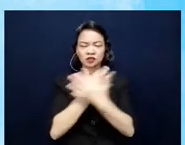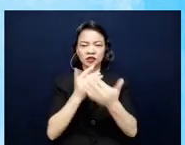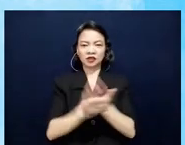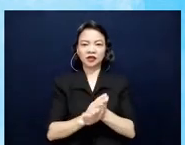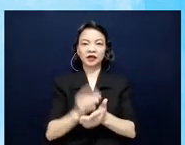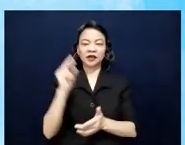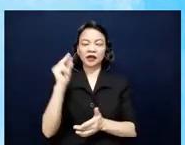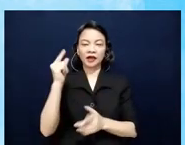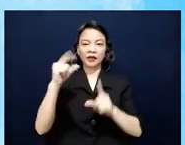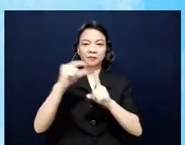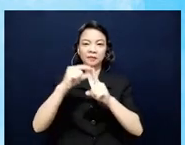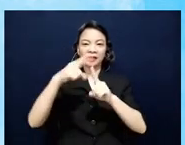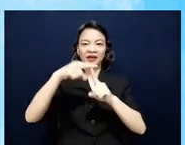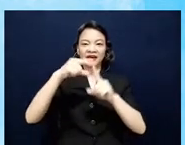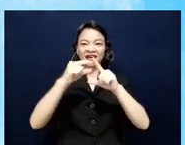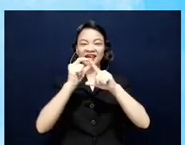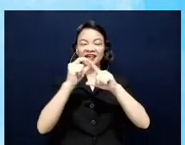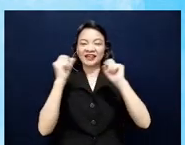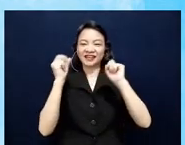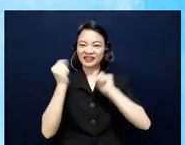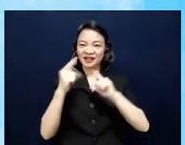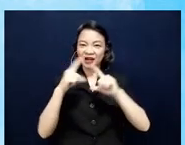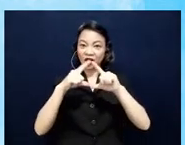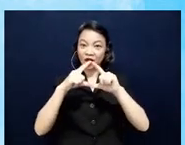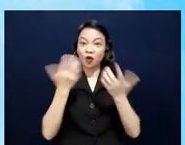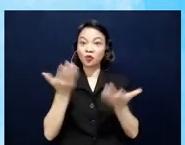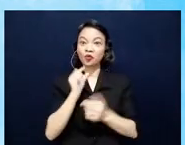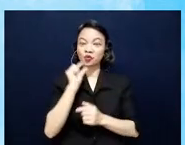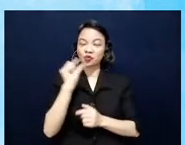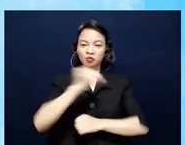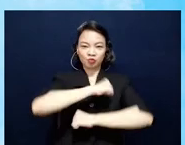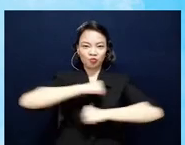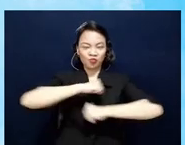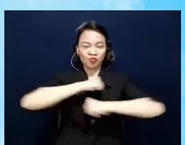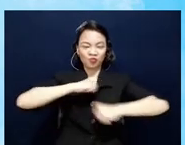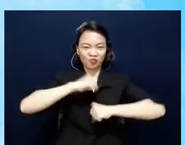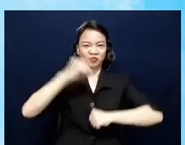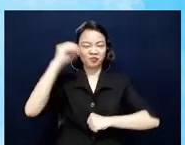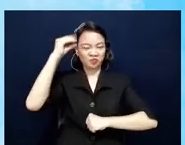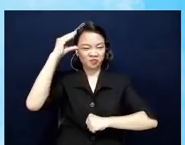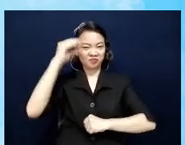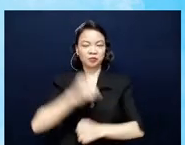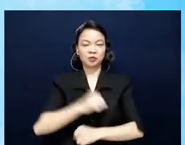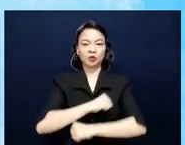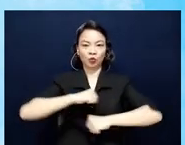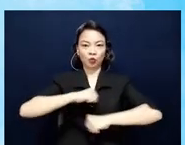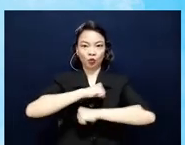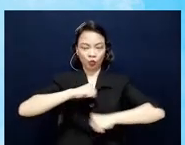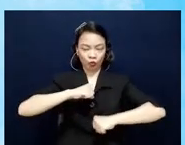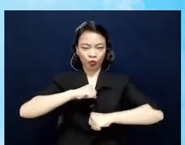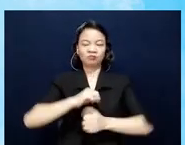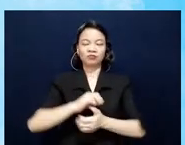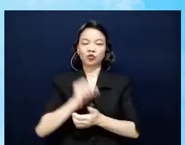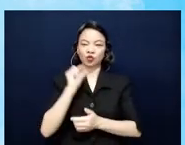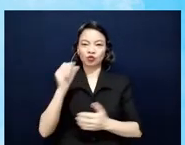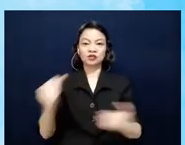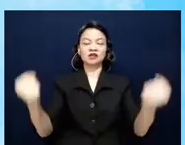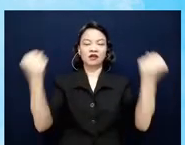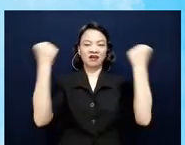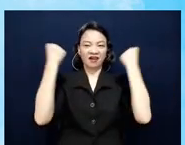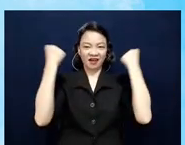pagi, ya kan Bu? Biar tetap terus bergerak supaya sehat, karena salah satu penyebab penyakit tidak menular tadi sudah disampaikan